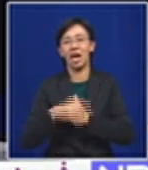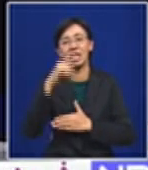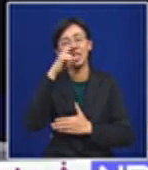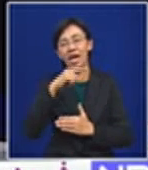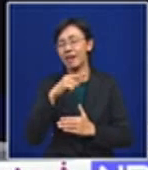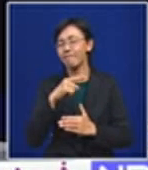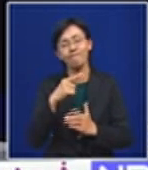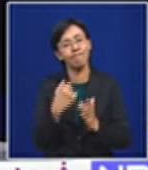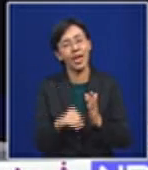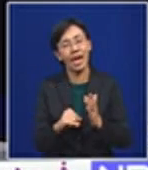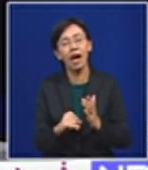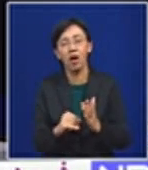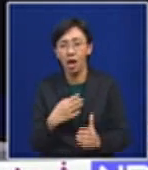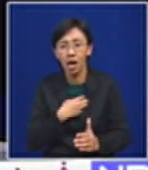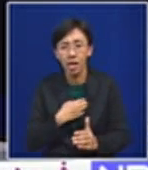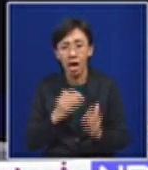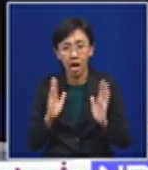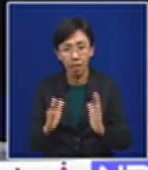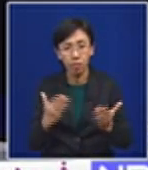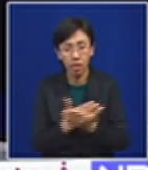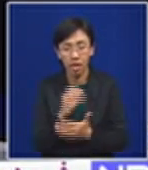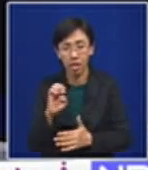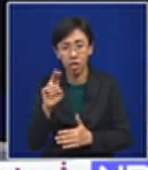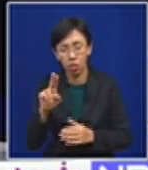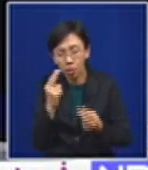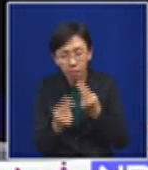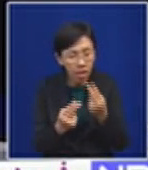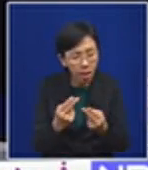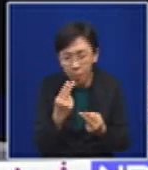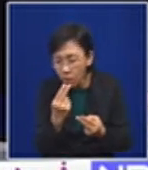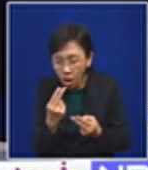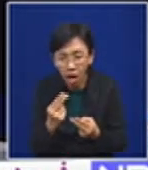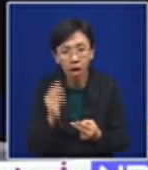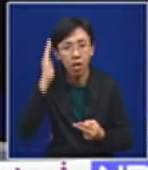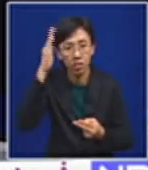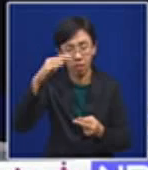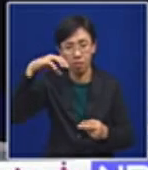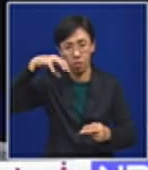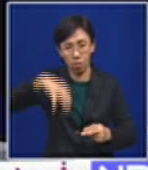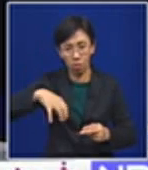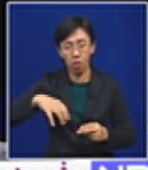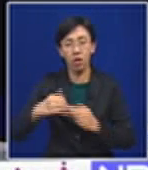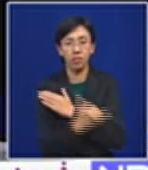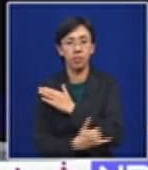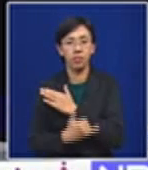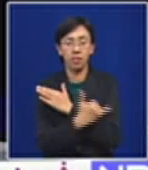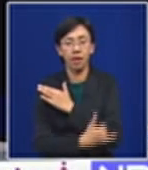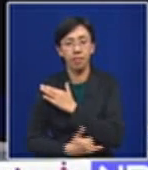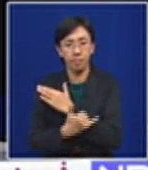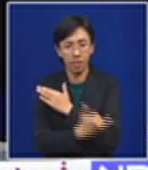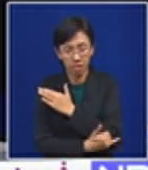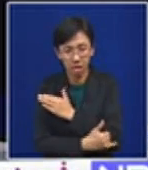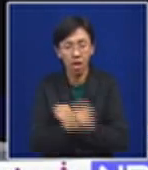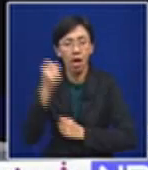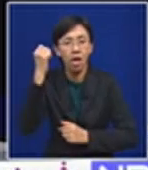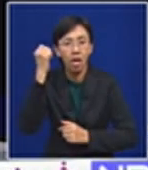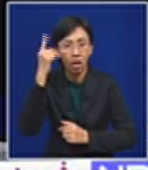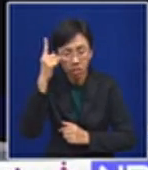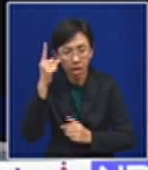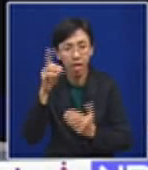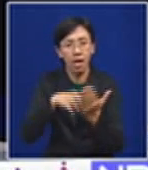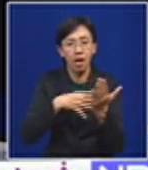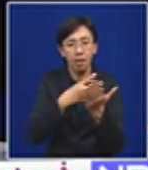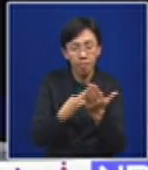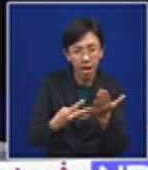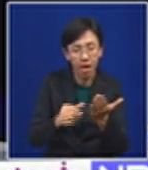นะคะว่าข้อมูลที่ผู้แทน EU เนี่ยได้จากการลงพื้นที่จริงจะทำให้องค์กรจากต่างประเทศค่ะได้เข้าใจเกี่ยวกับในเรื่องของ